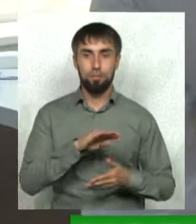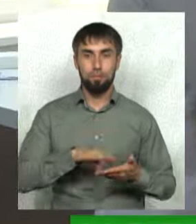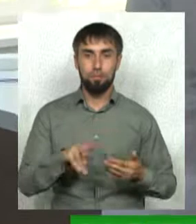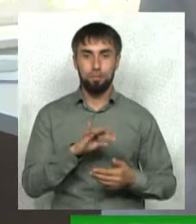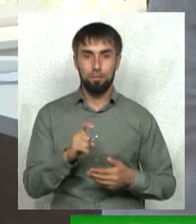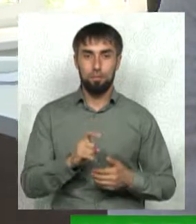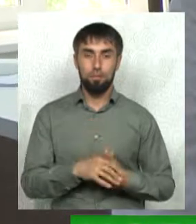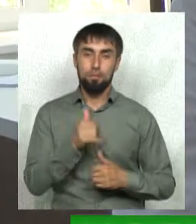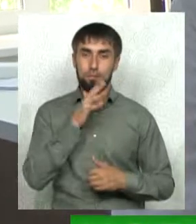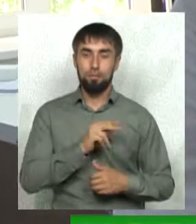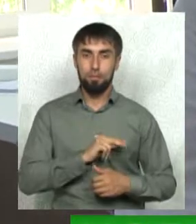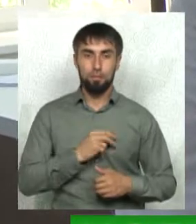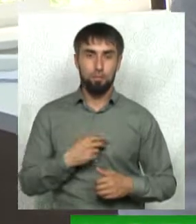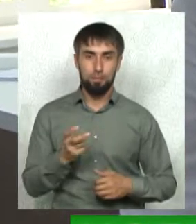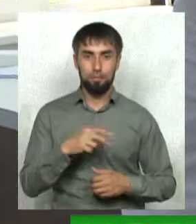них.